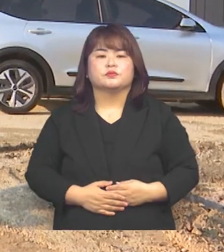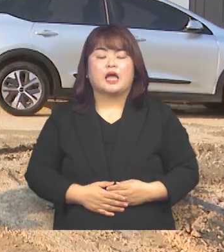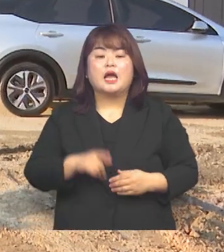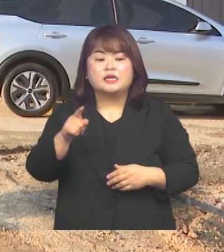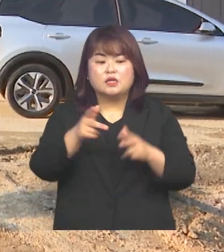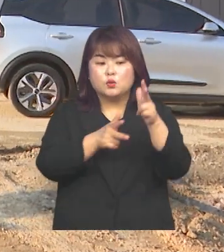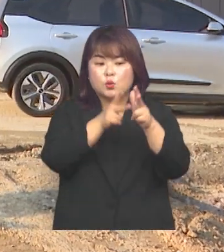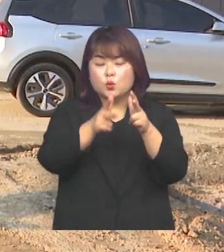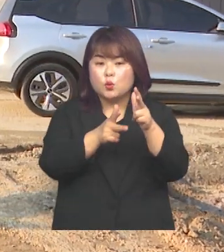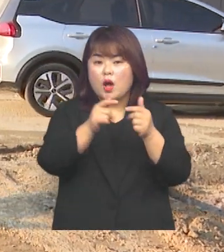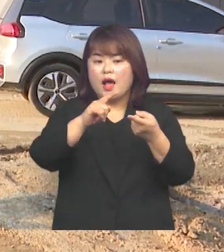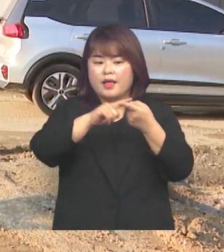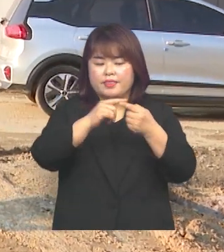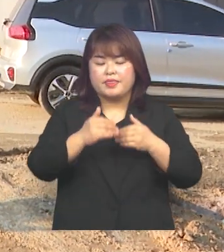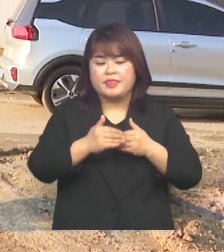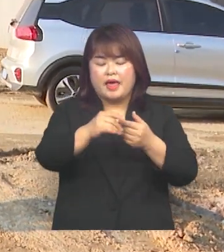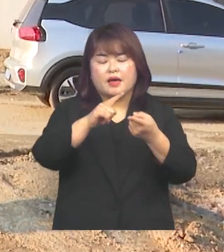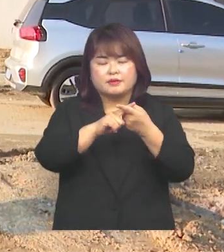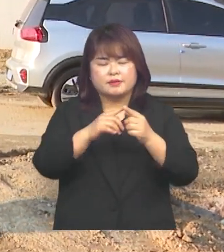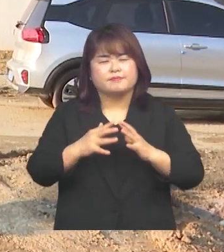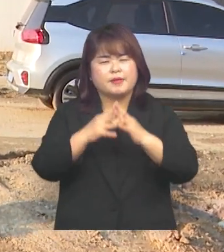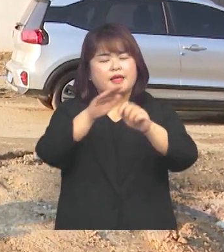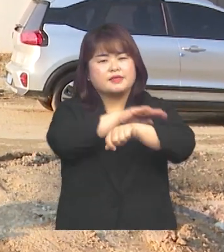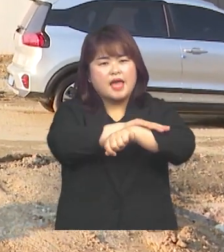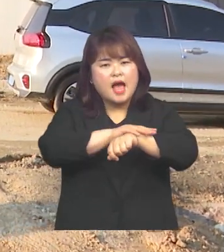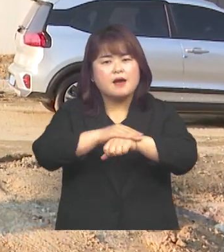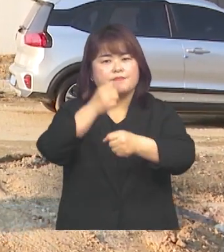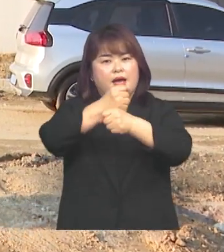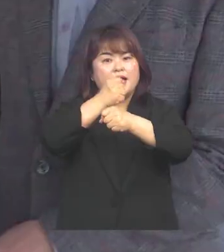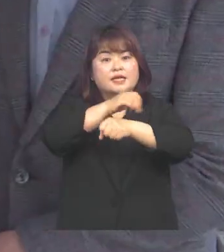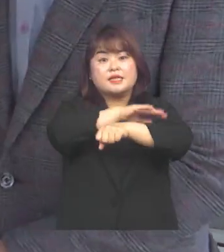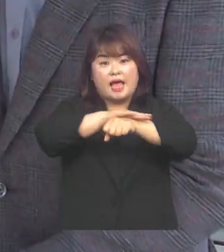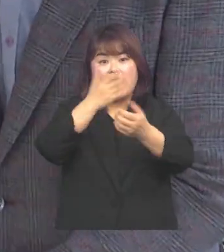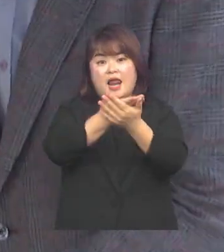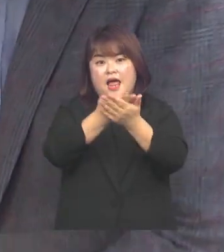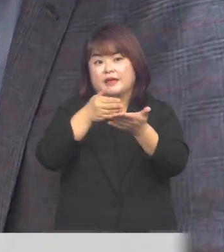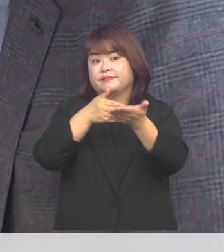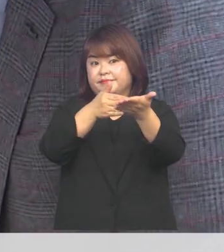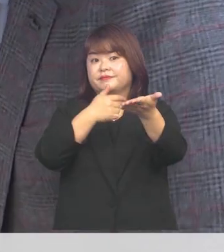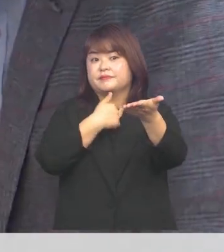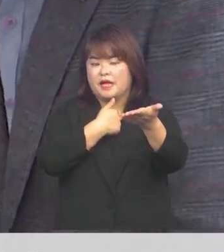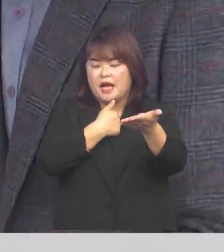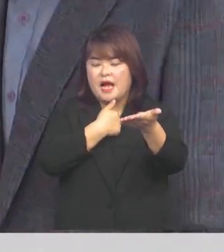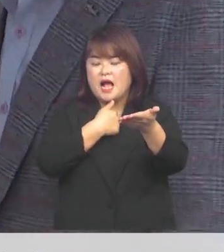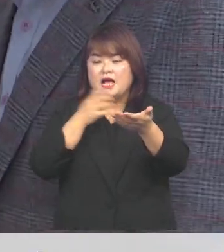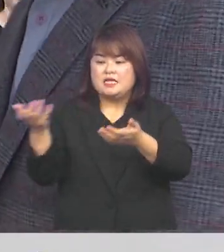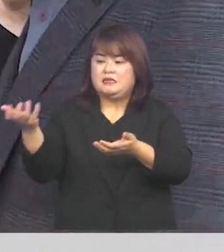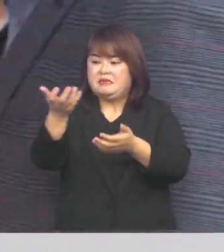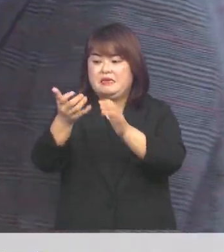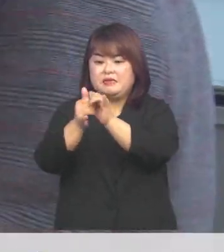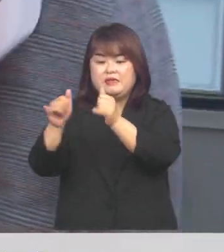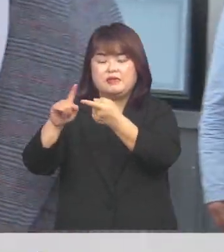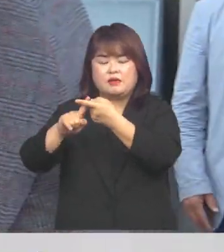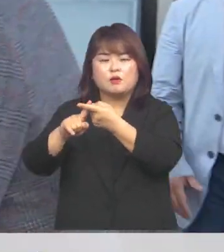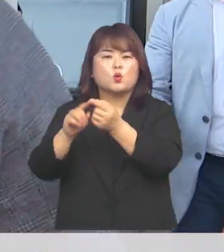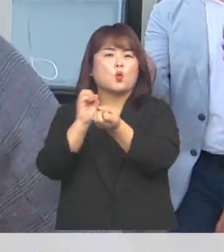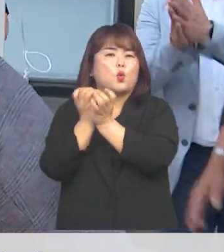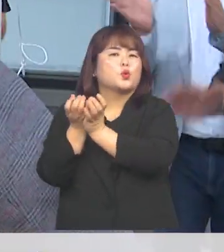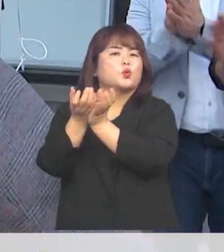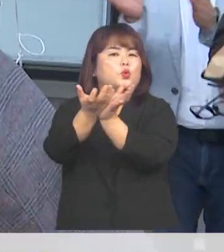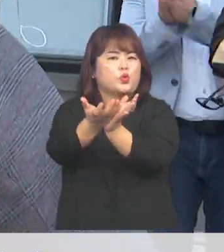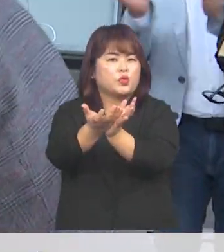공사 관계자에게 튼튼하고 안전한 아파트를 만들어 달라고 당부했습니다. 한편 입주 예정자들은 꽃다발을